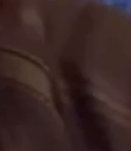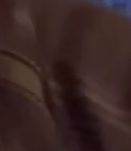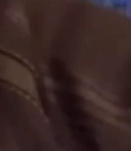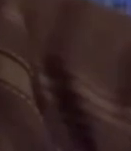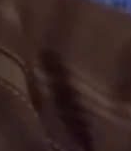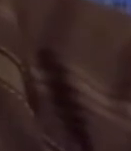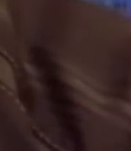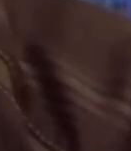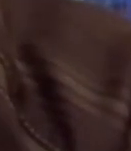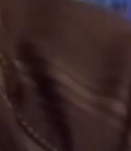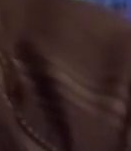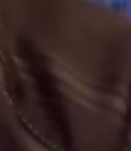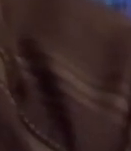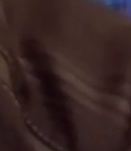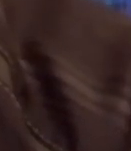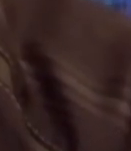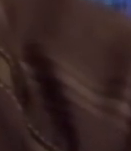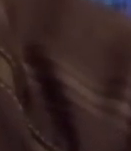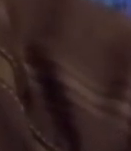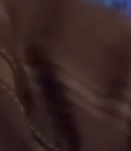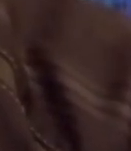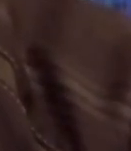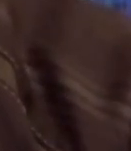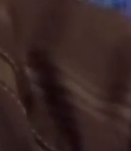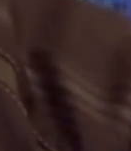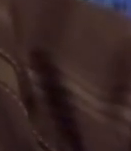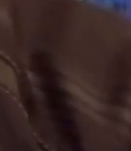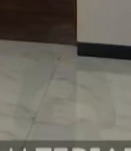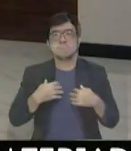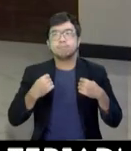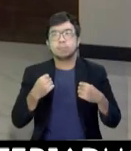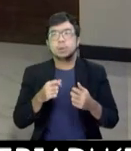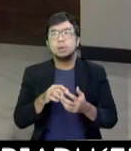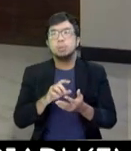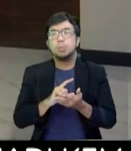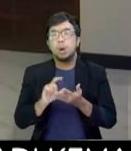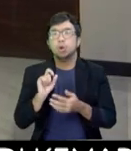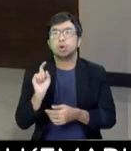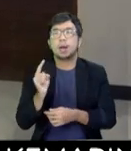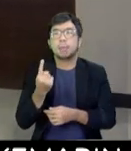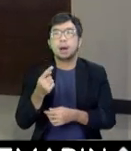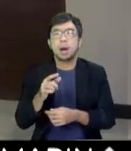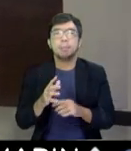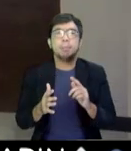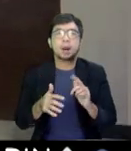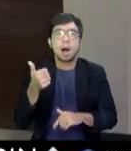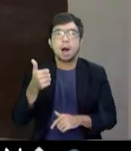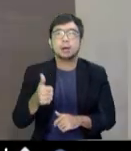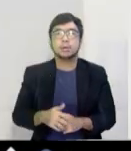sama tim tidak egois dan menjaga stamina menjadi modal tim nasional futsal putra Indonesia untuk menang dan membawa pulang medali